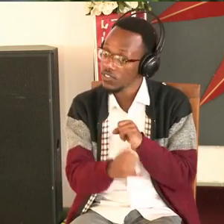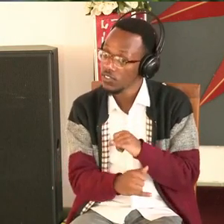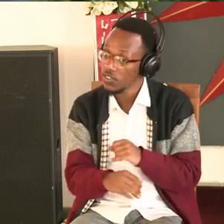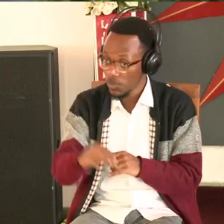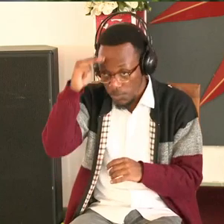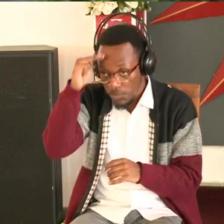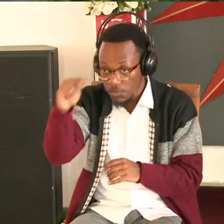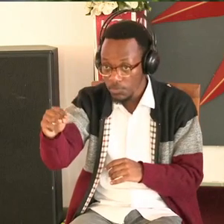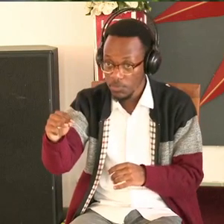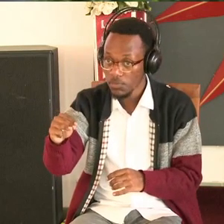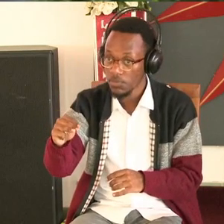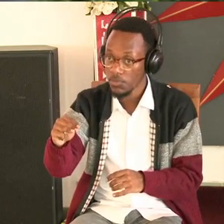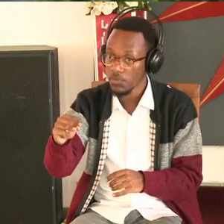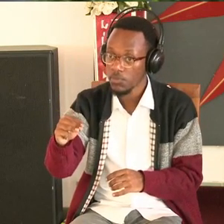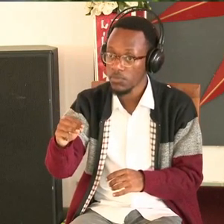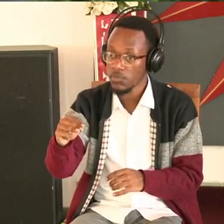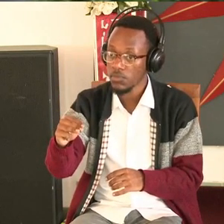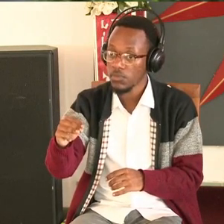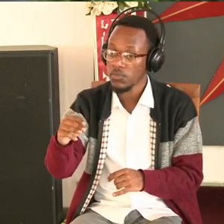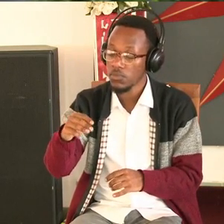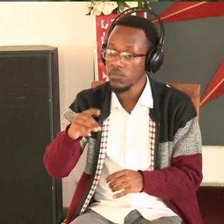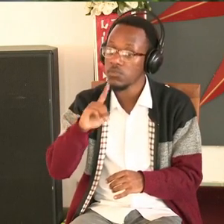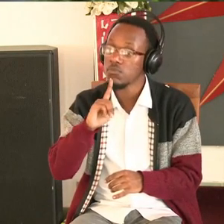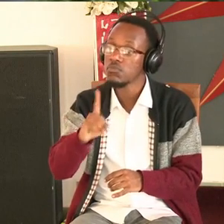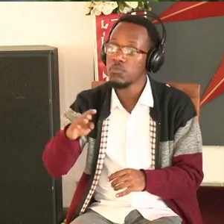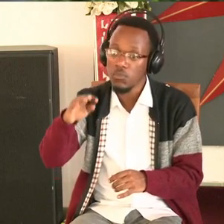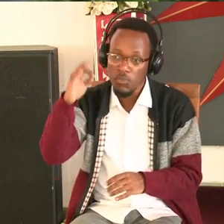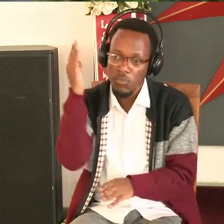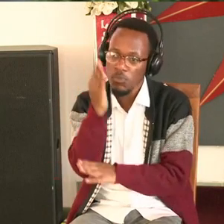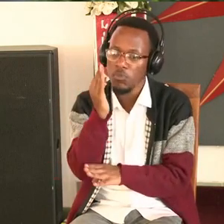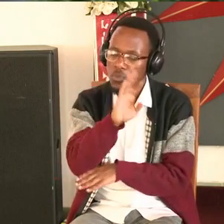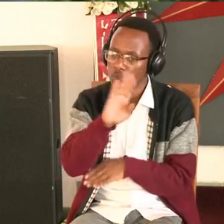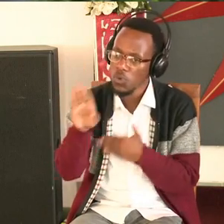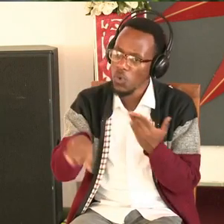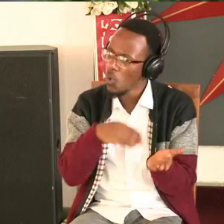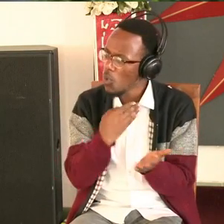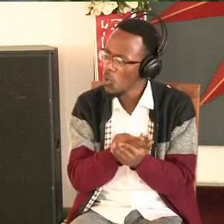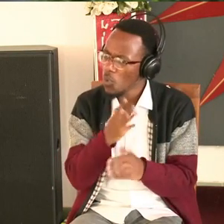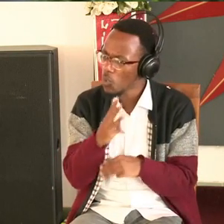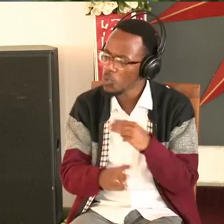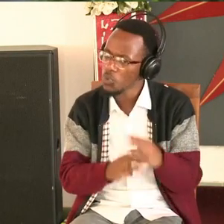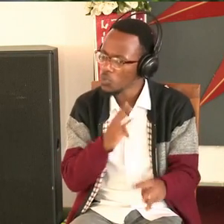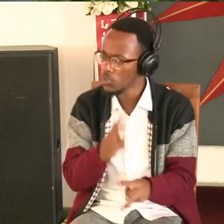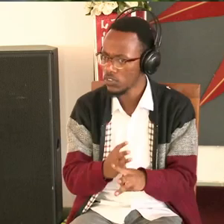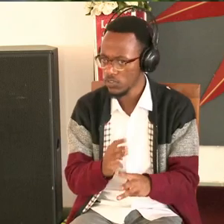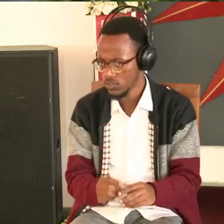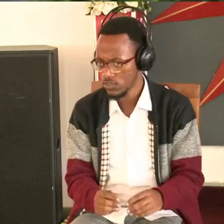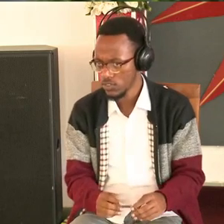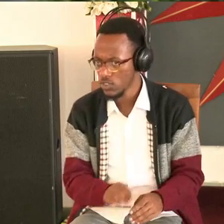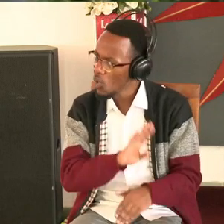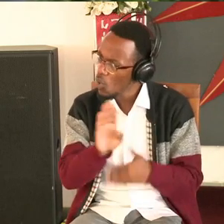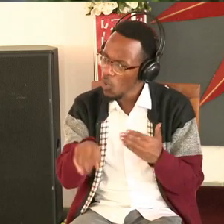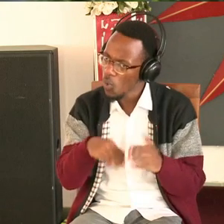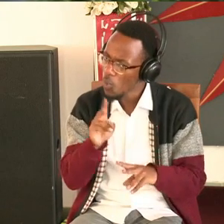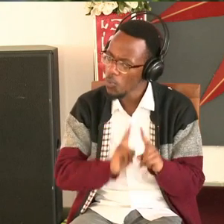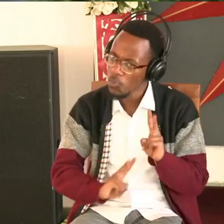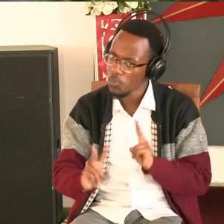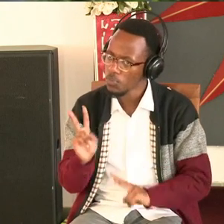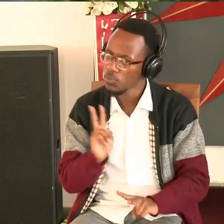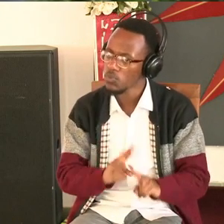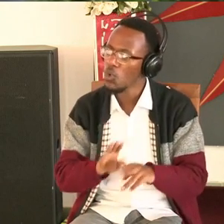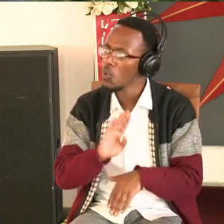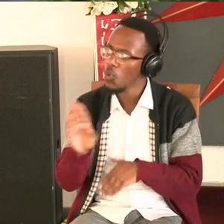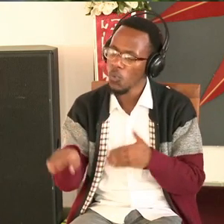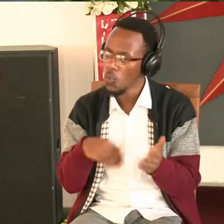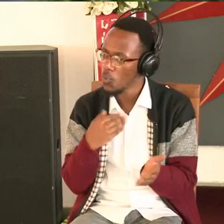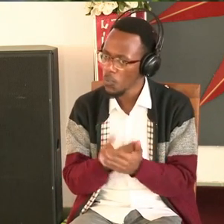yuko ubutumwa bwa nyuma sera proclamé sur tout gomba gutangazwa mu isi yose. Muri bukabwirwa